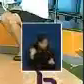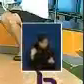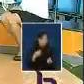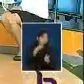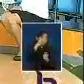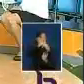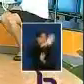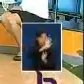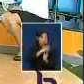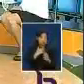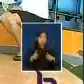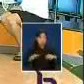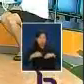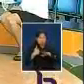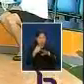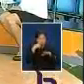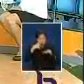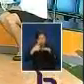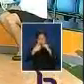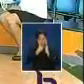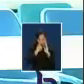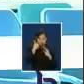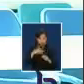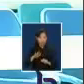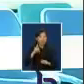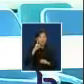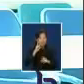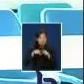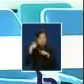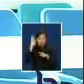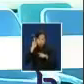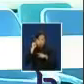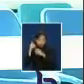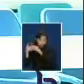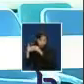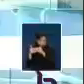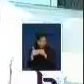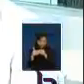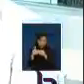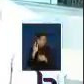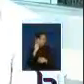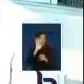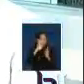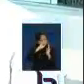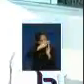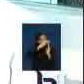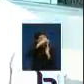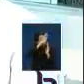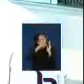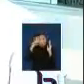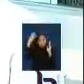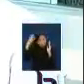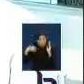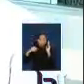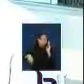ฝั่งนู้นเวลาพ่อแม่มาทำงานฝั่งนี้เนี่ยเอามาไว้ที่ศูนย์เด็กเล็กเราก็ให้ปิดช่วงนี้ปิดก่อนเลยนะเพื่อที่ให้ความมั่นใ